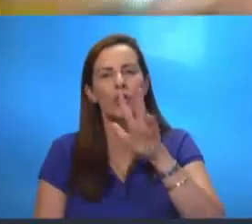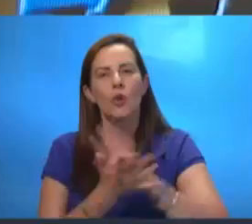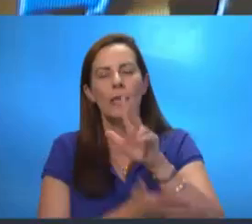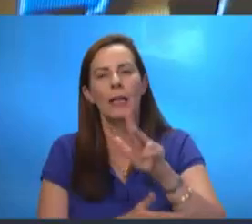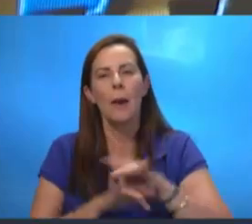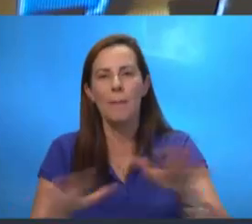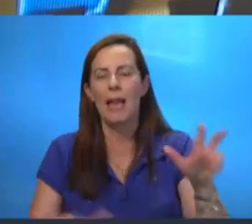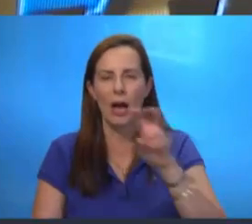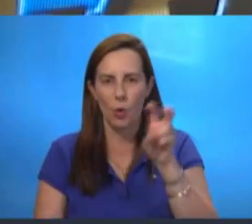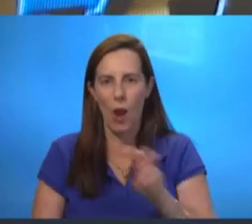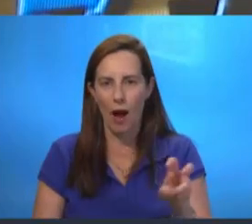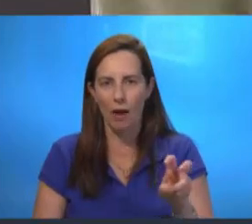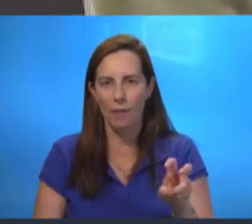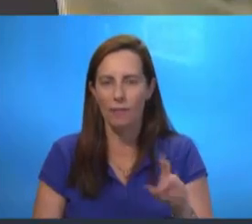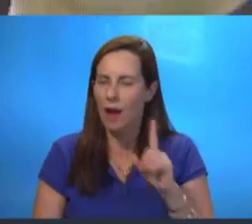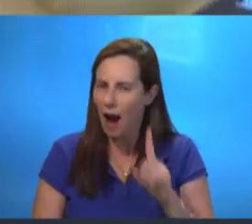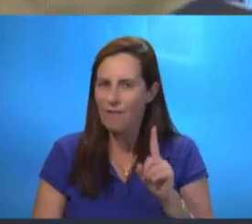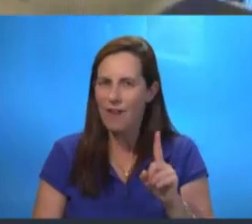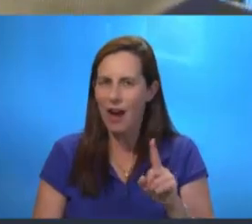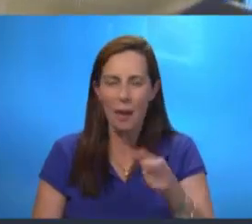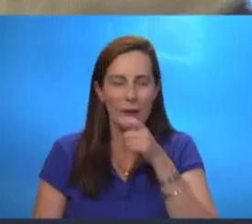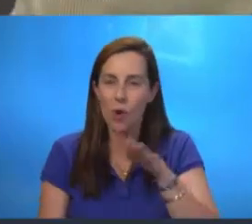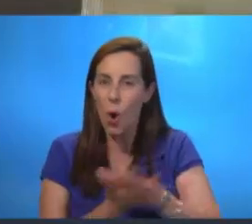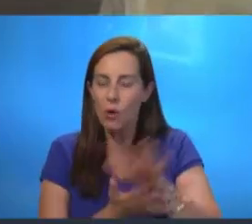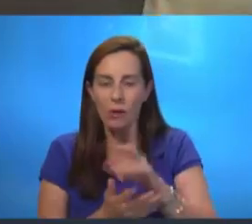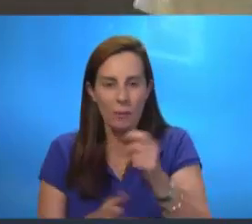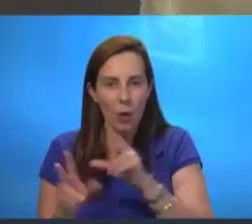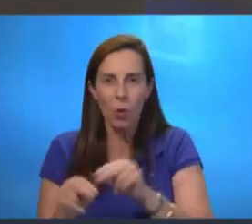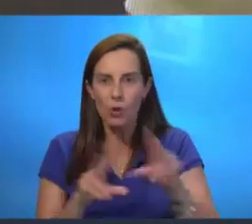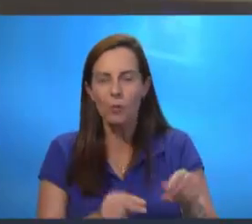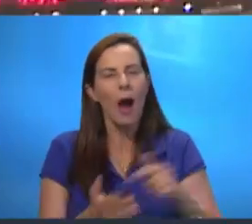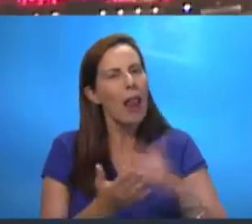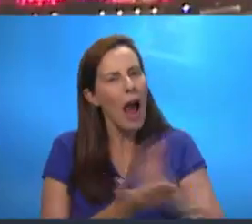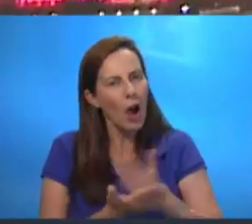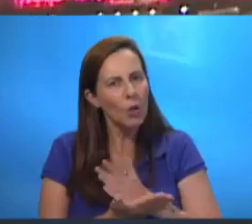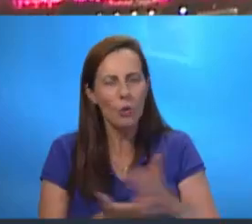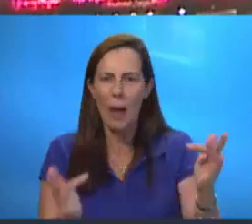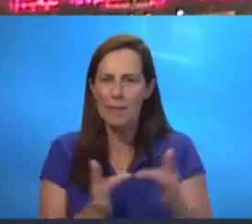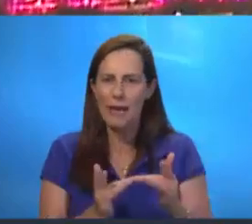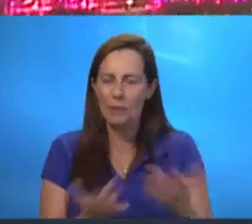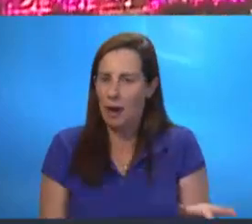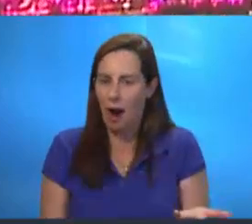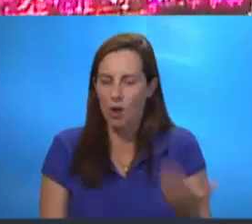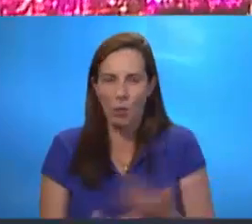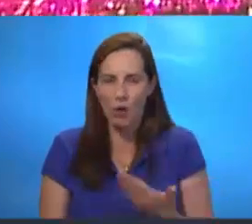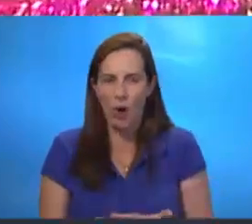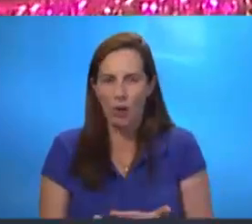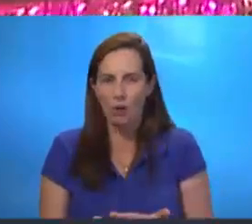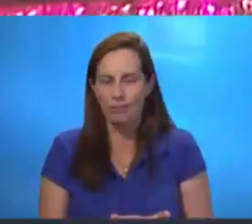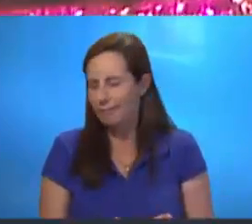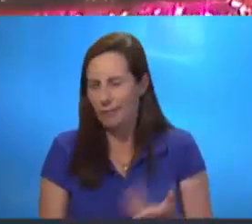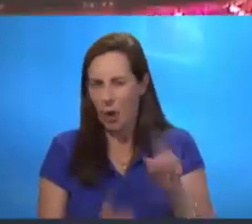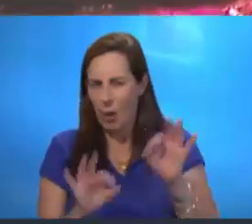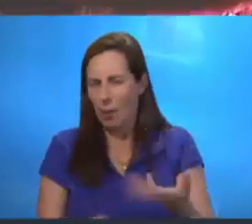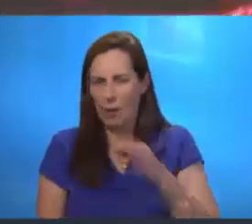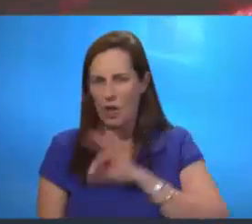מיליארד דולר. אבל ברזיל הוציאה כמעט את אותו סכום על הכנות למשחקים, כך שבשורה התחתונה לא היה כאן ממש